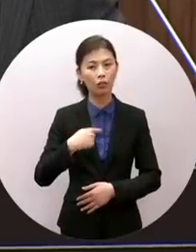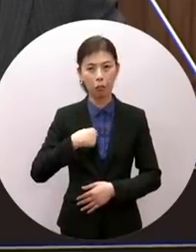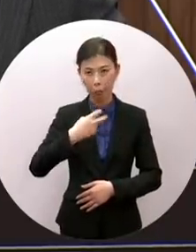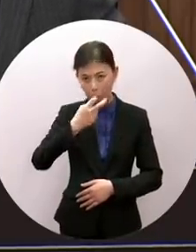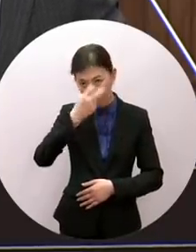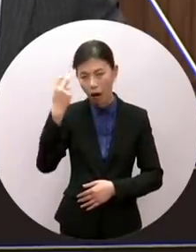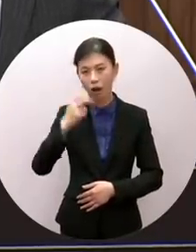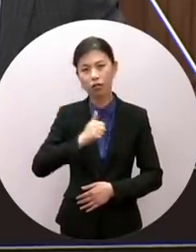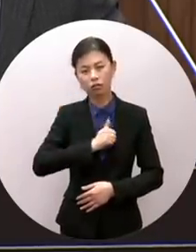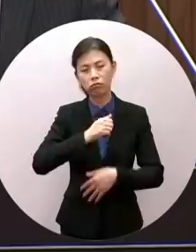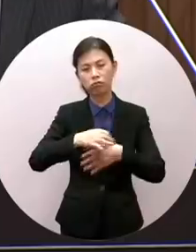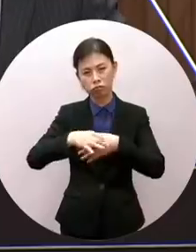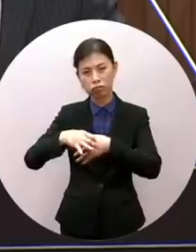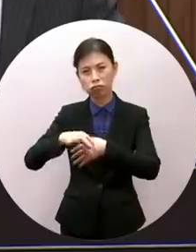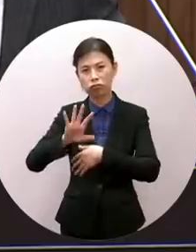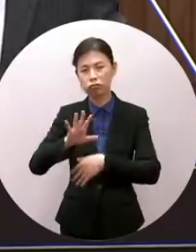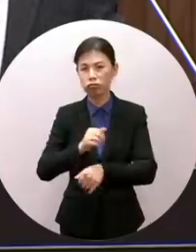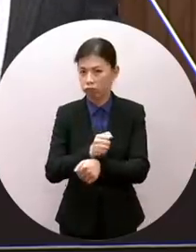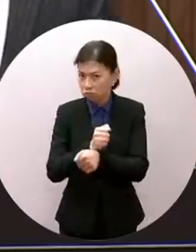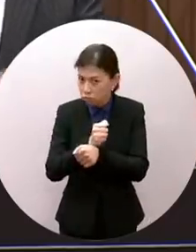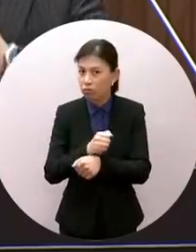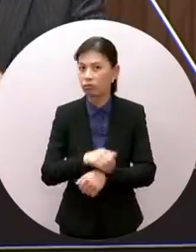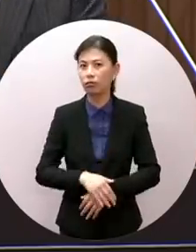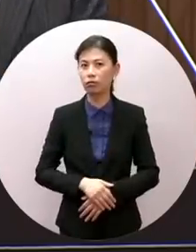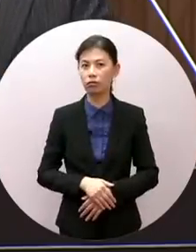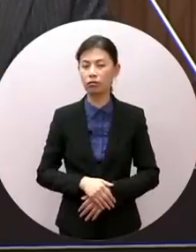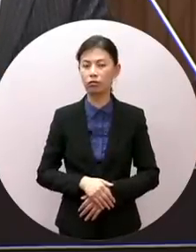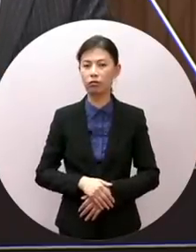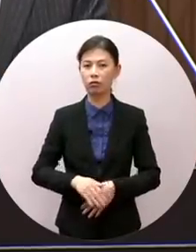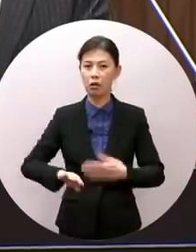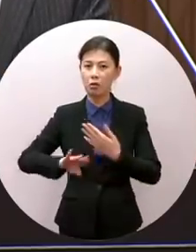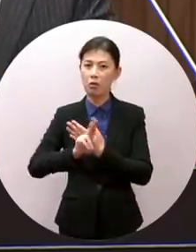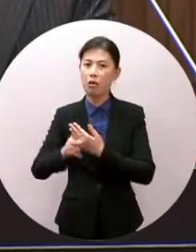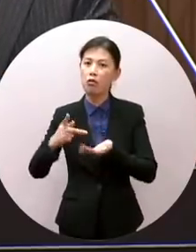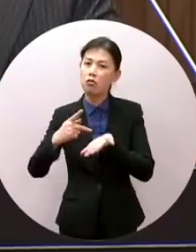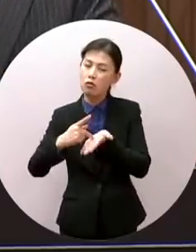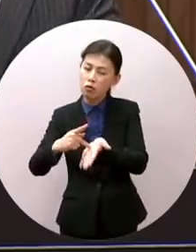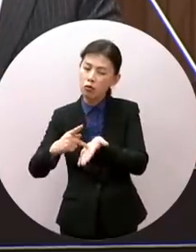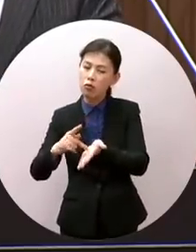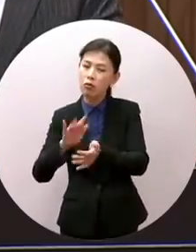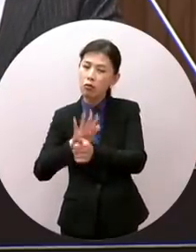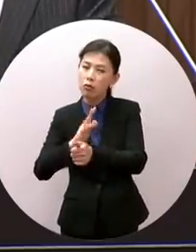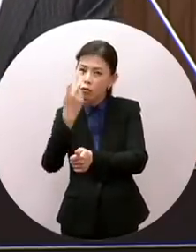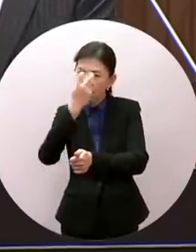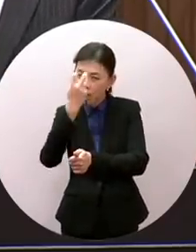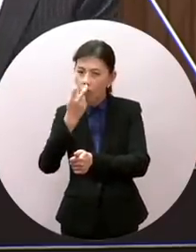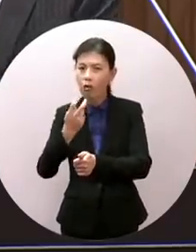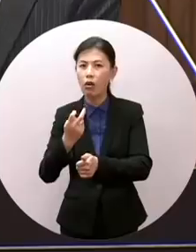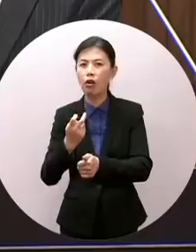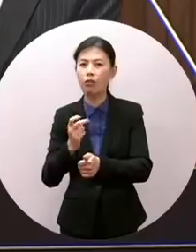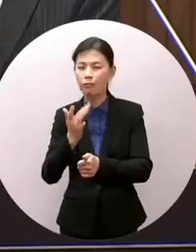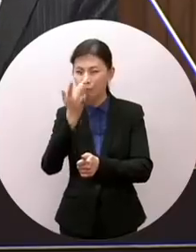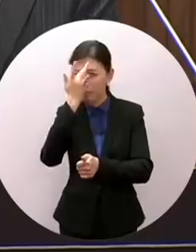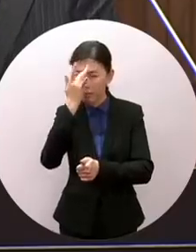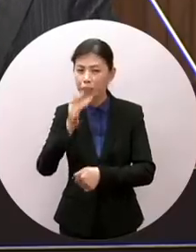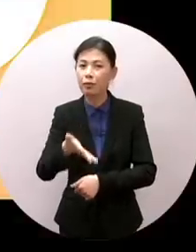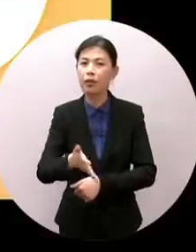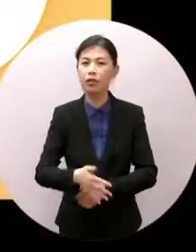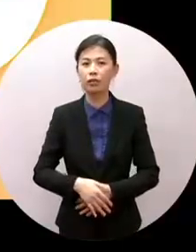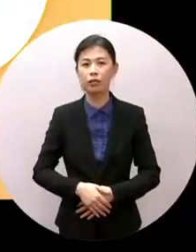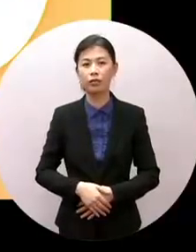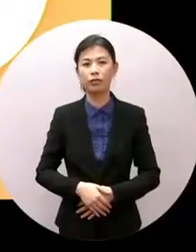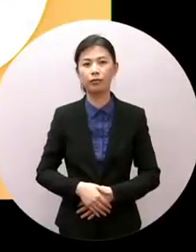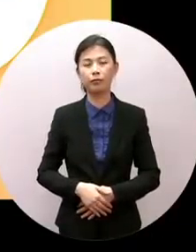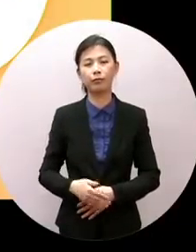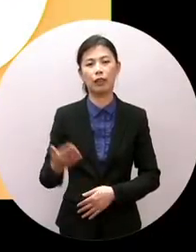发现一些问题，我们要特别注意的，就是说包租代管为什么没有推动好？我们往下一页看，我们就会看清楚。第一个是我们可